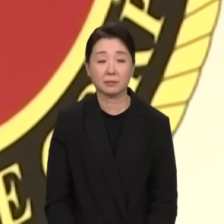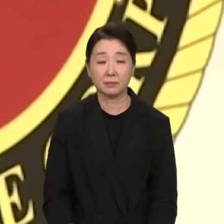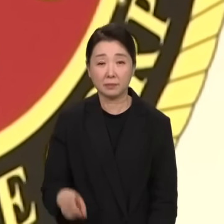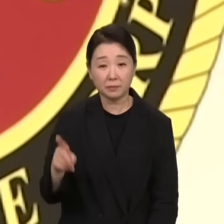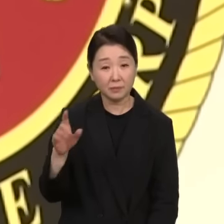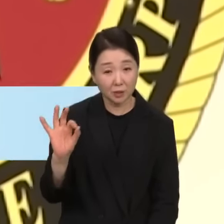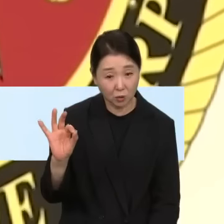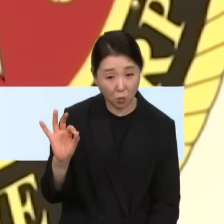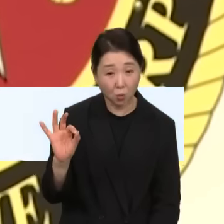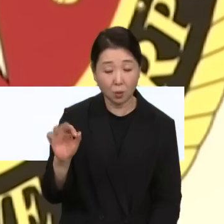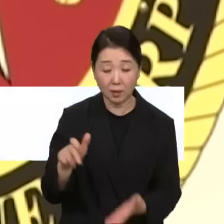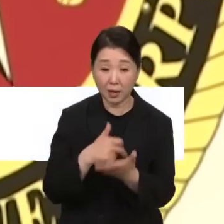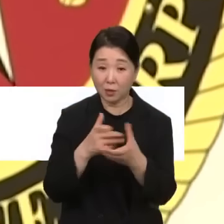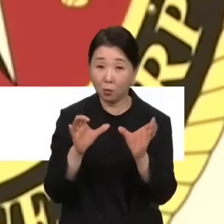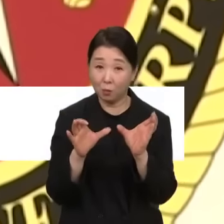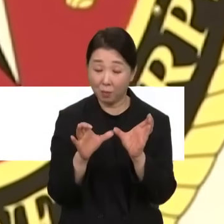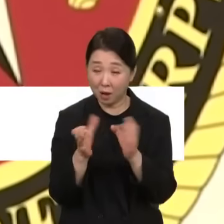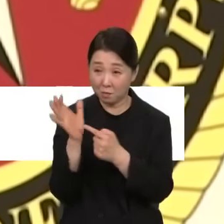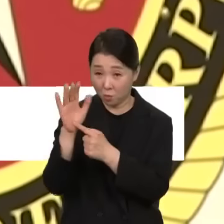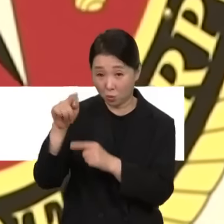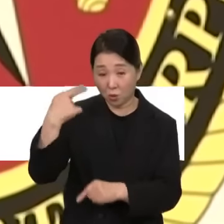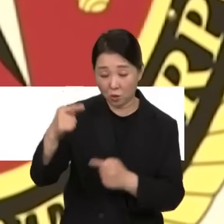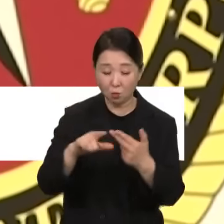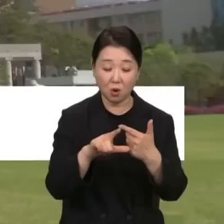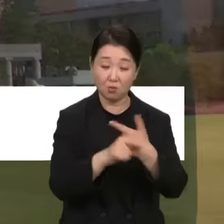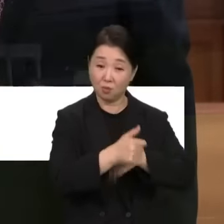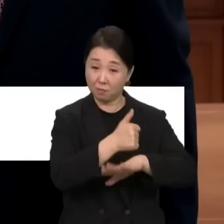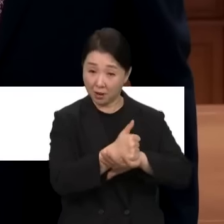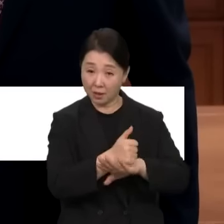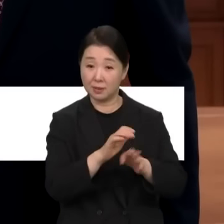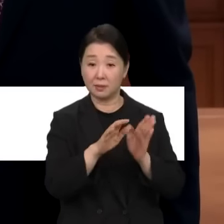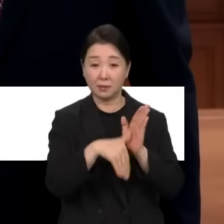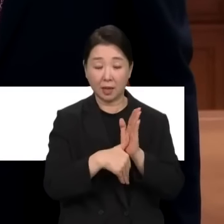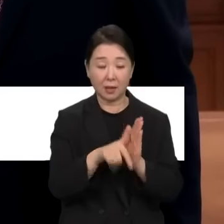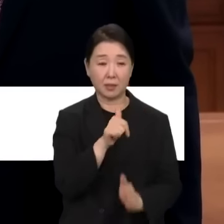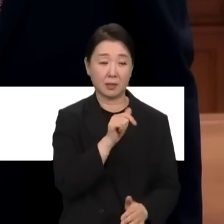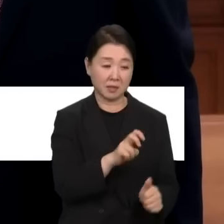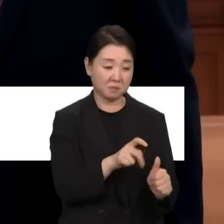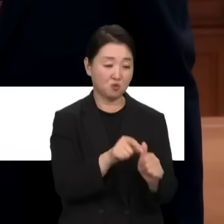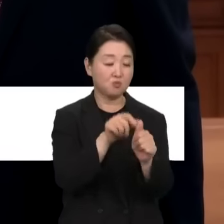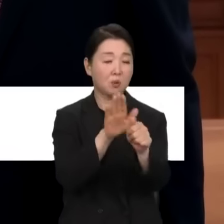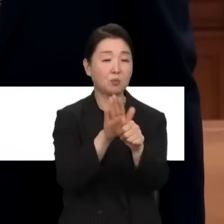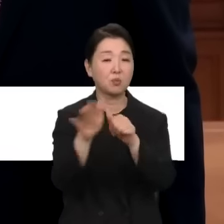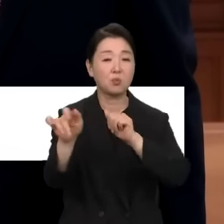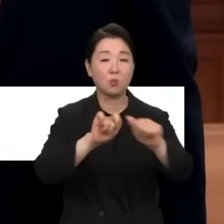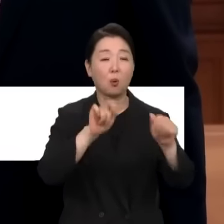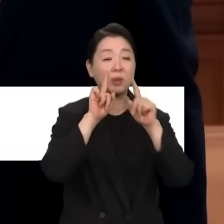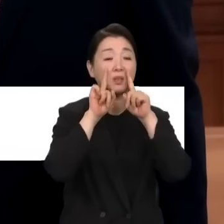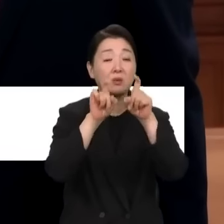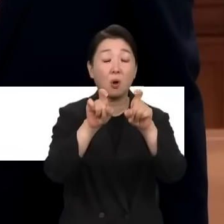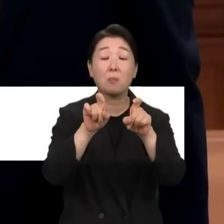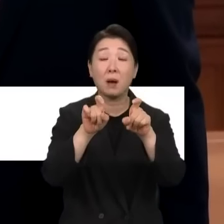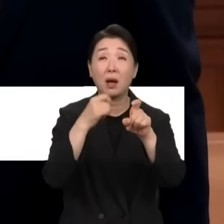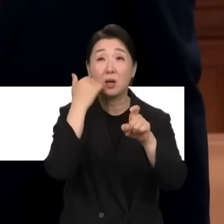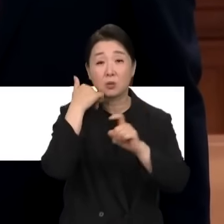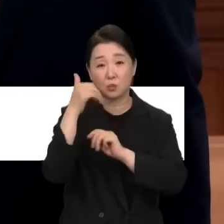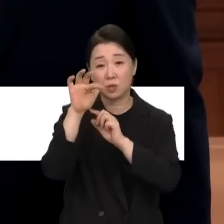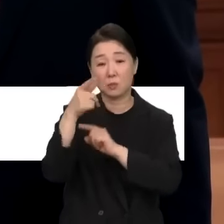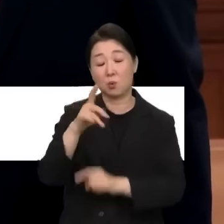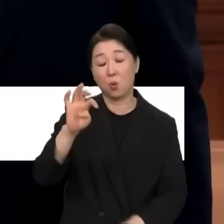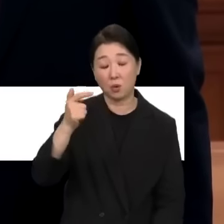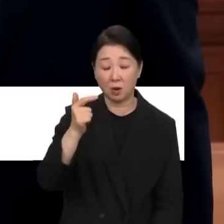씨는 JTBC 카톡방 보도 이후인 6월 말엔 임 전 사단장의 구명 로비 의혹 대상으로 김용현